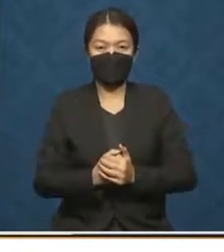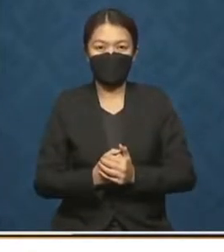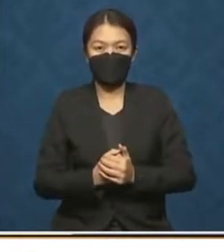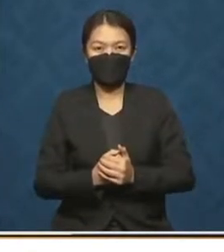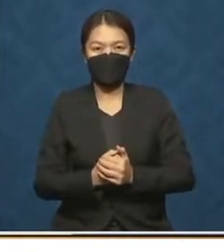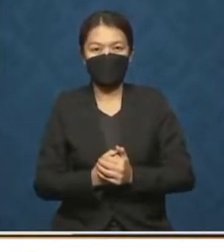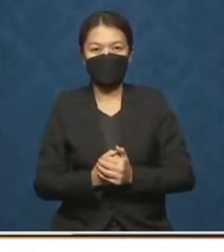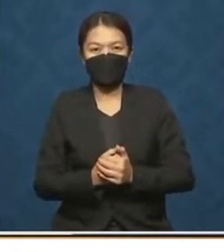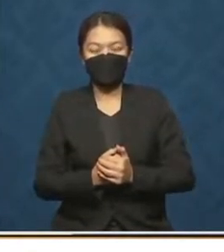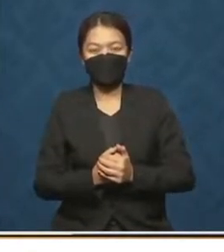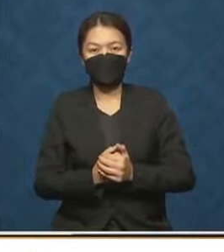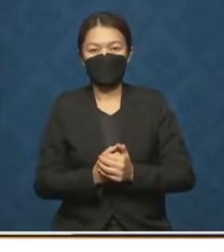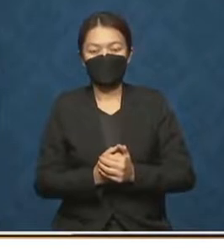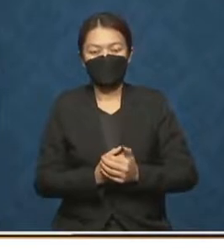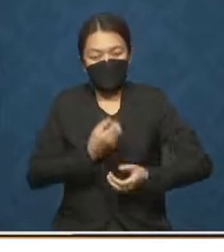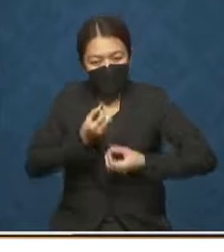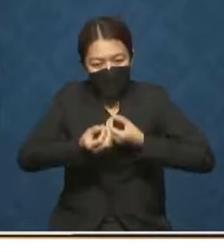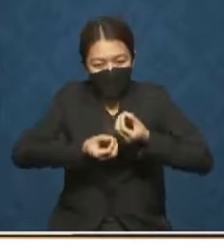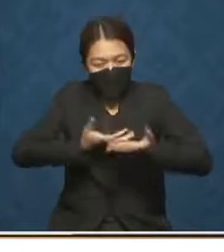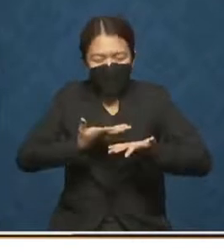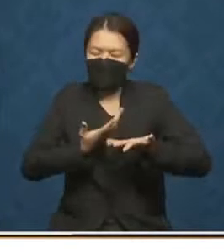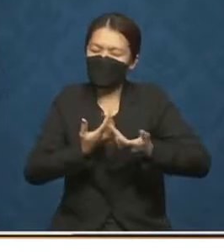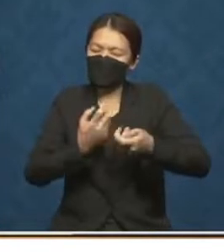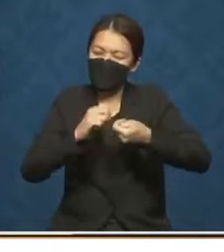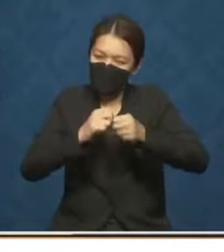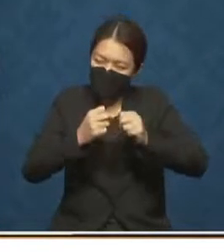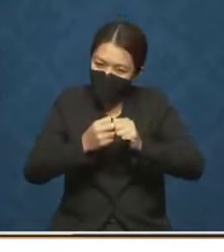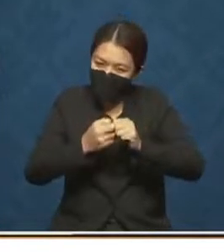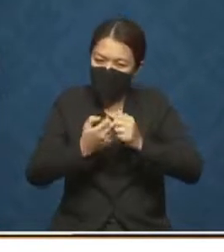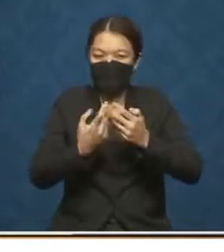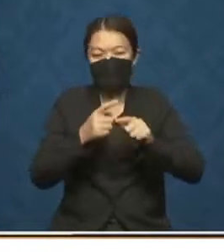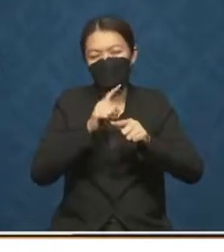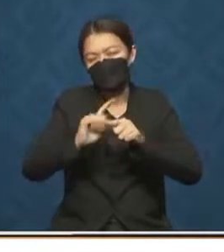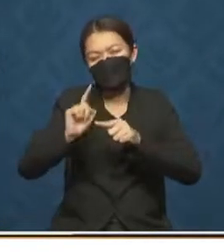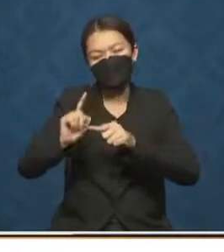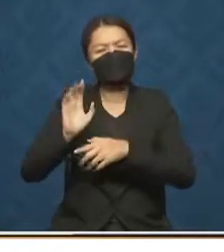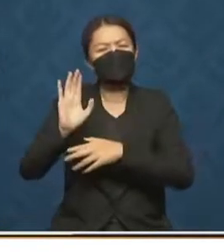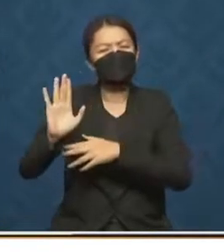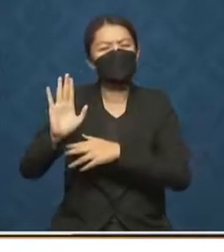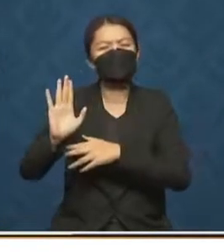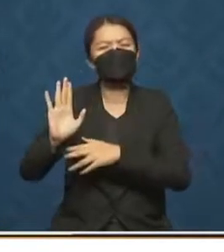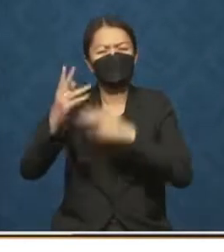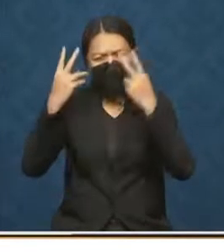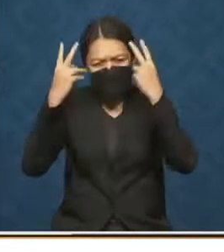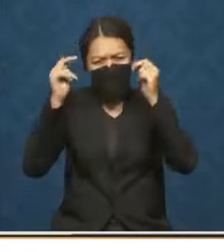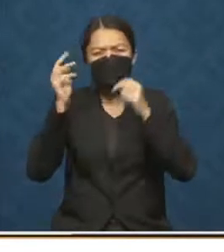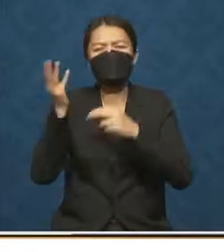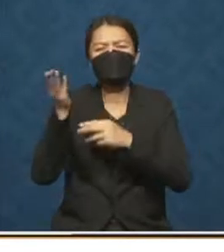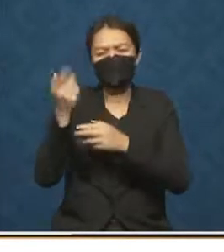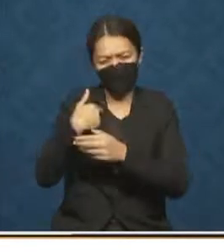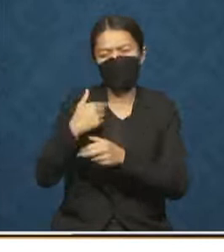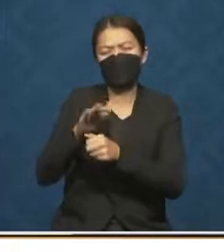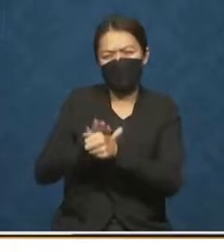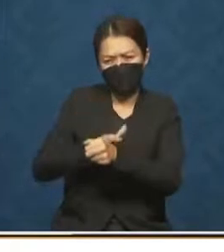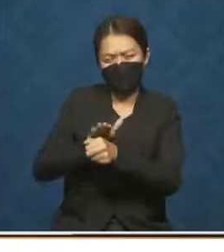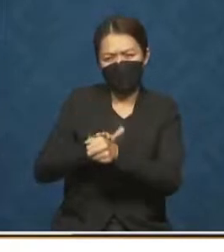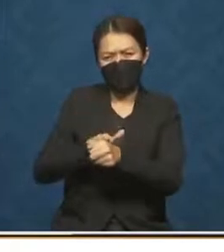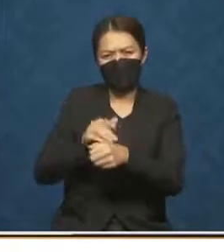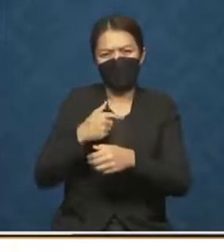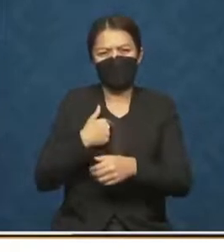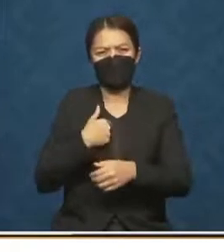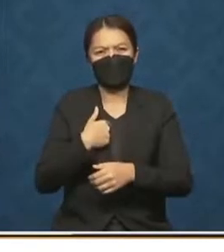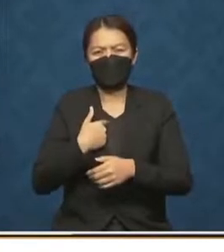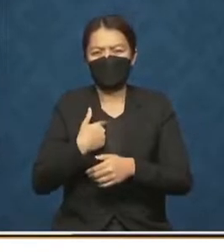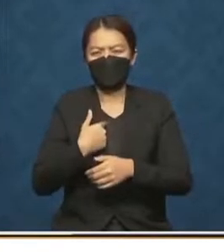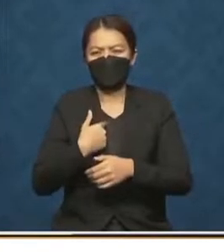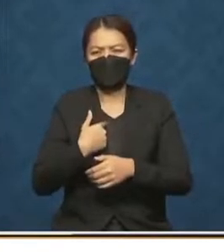ได้ถอดทุกอย่างของคนชอประยตจนุชาผมกสงสารครับเพรผมกับใยกประ